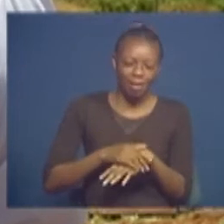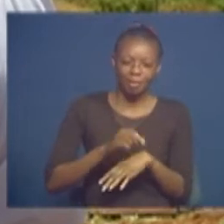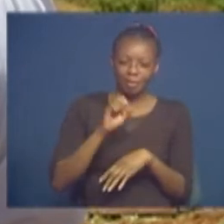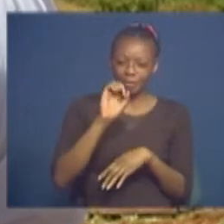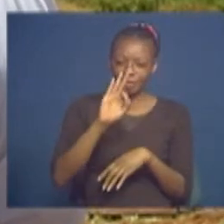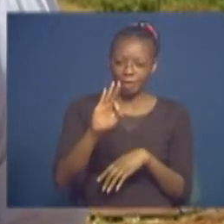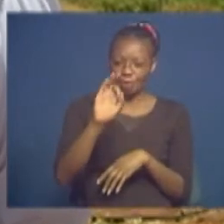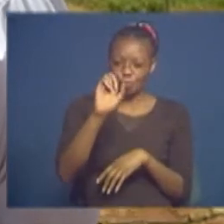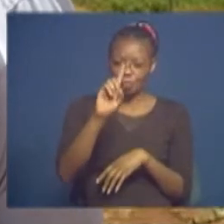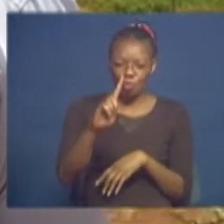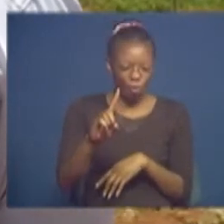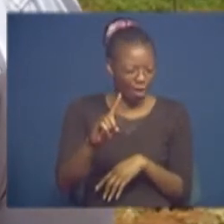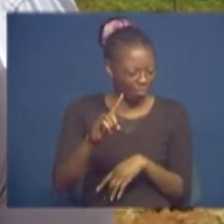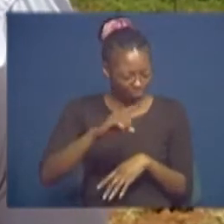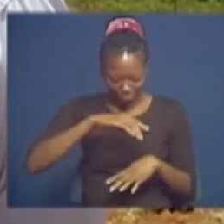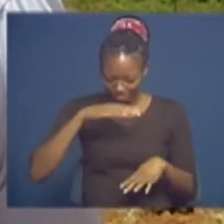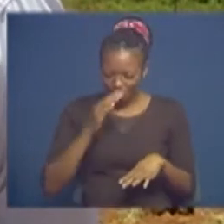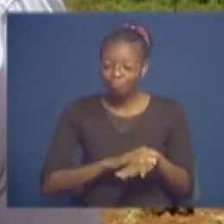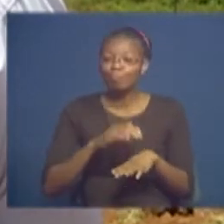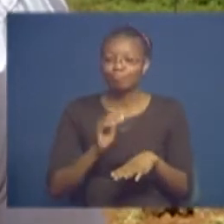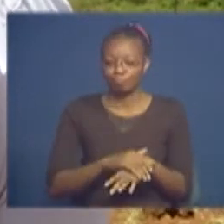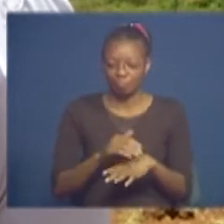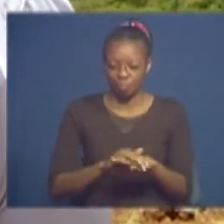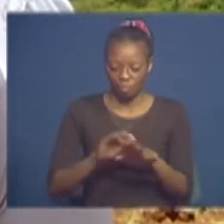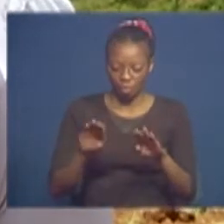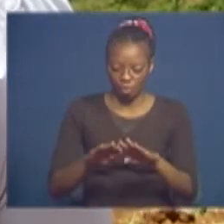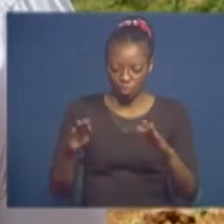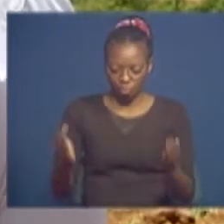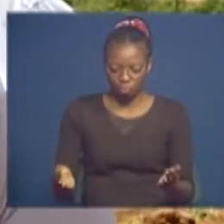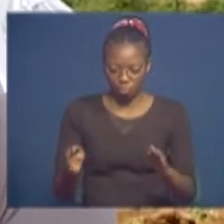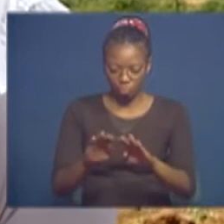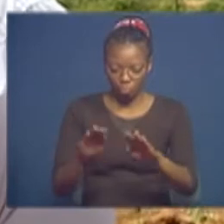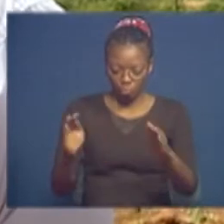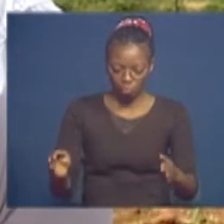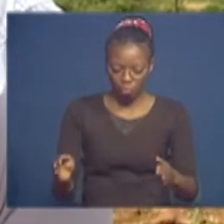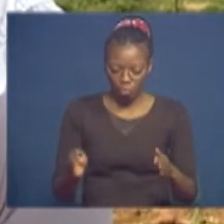F1. Na kwa kila basin, tunaweka 4 to 5